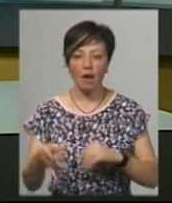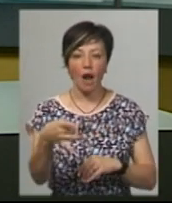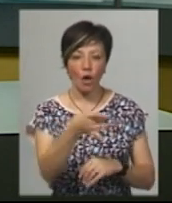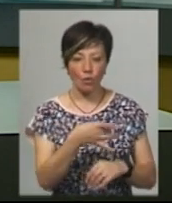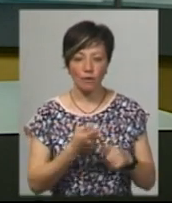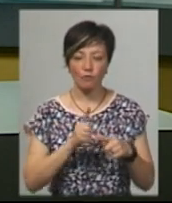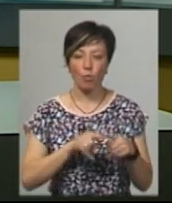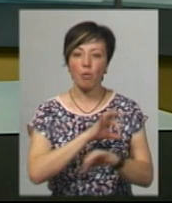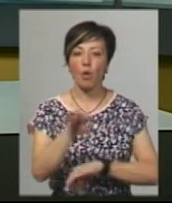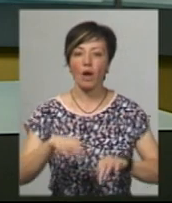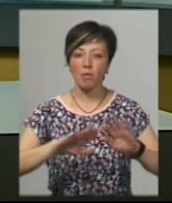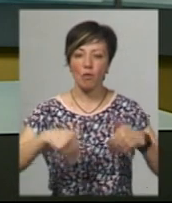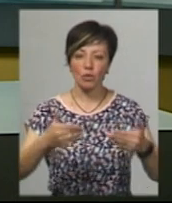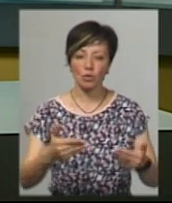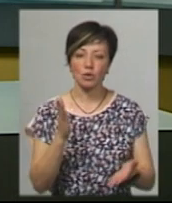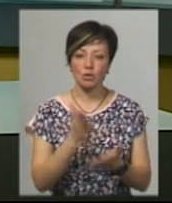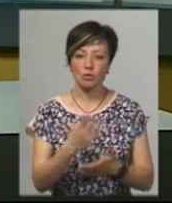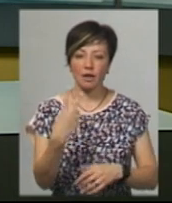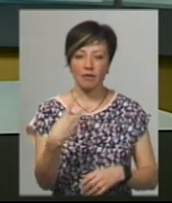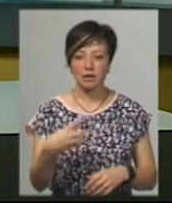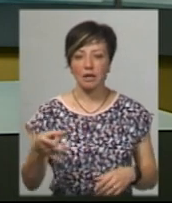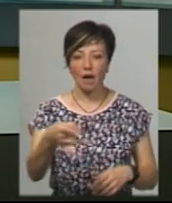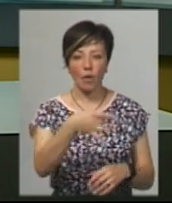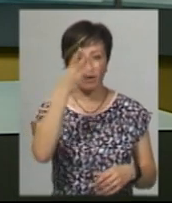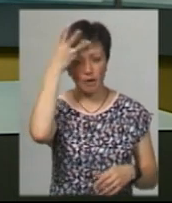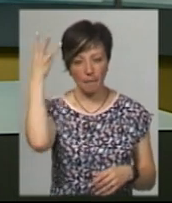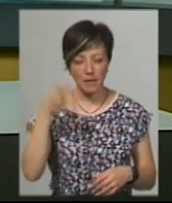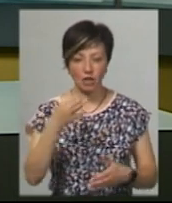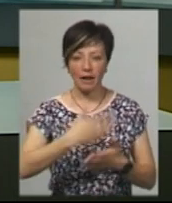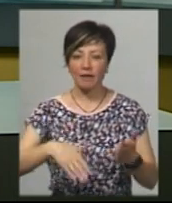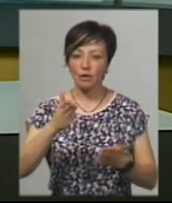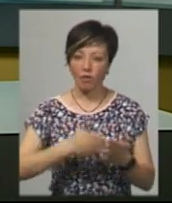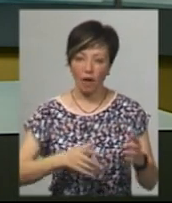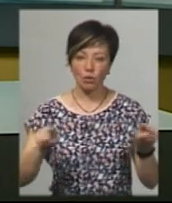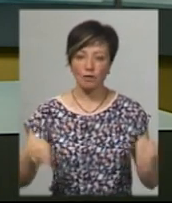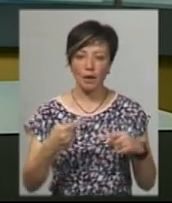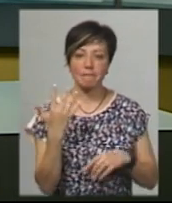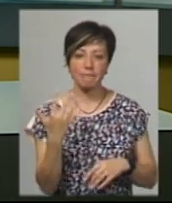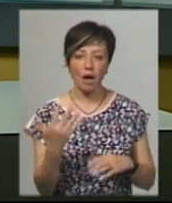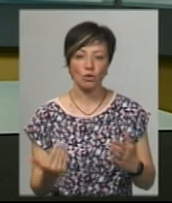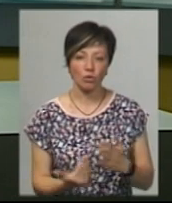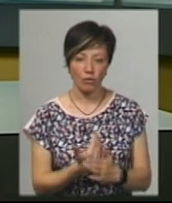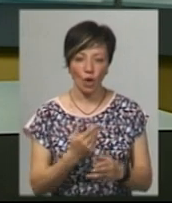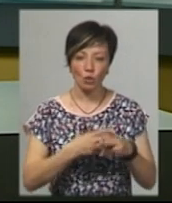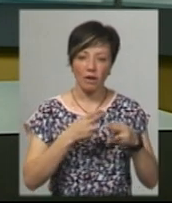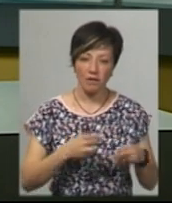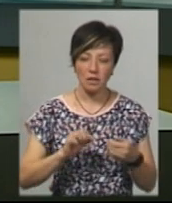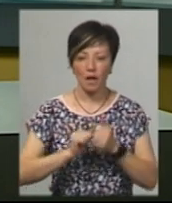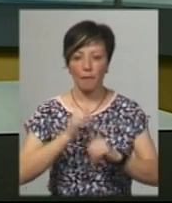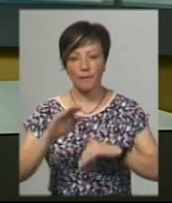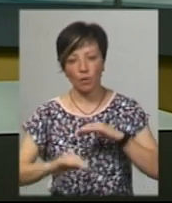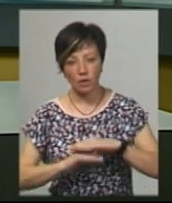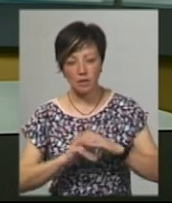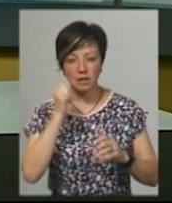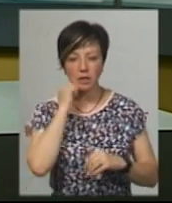У даному проєкті пропонують існуючі 20 районів Хмельниччини ліквідувати та утворити 5 нових – Дунаєвецький,